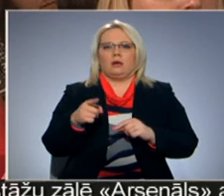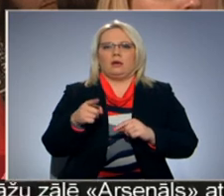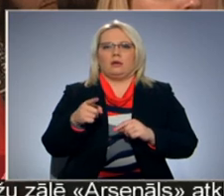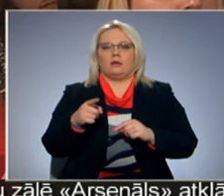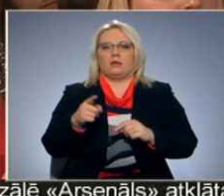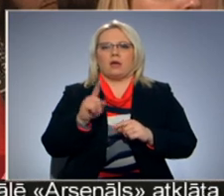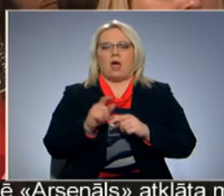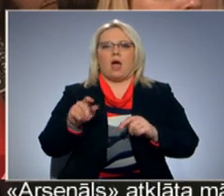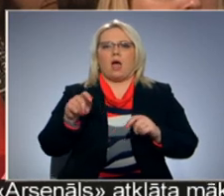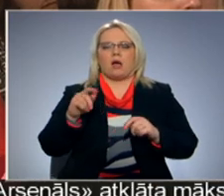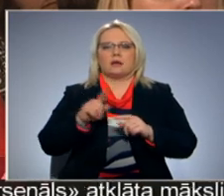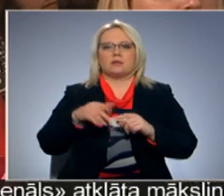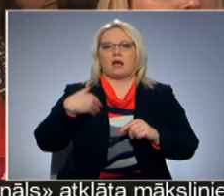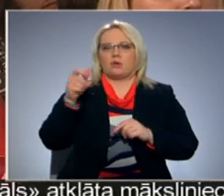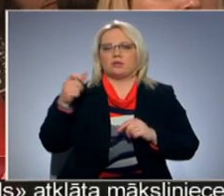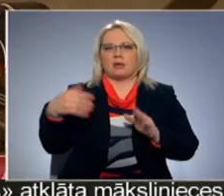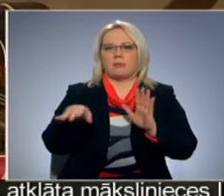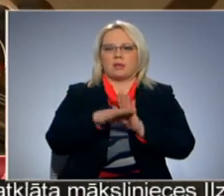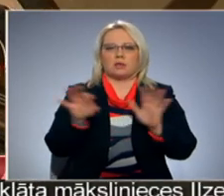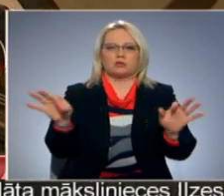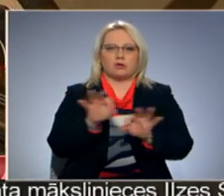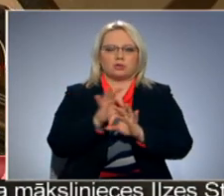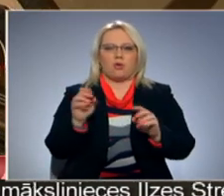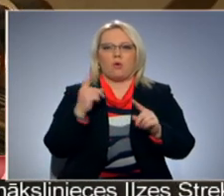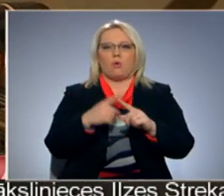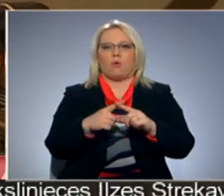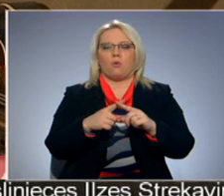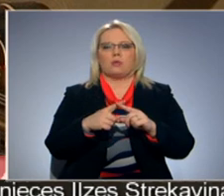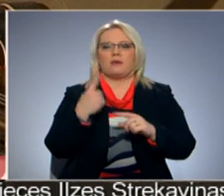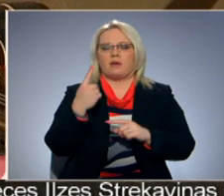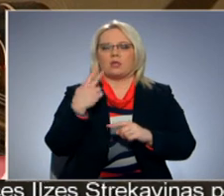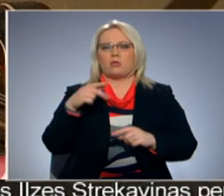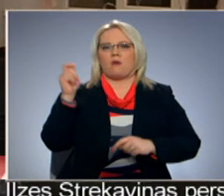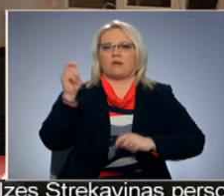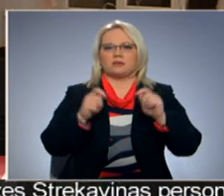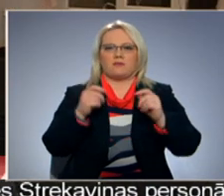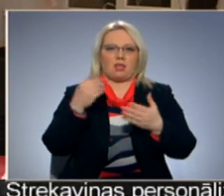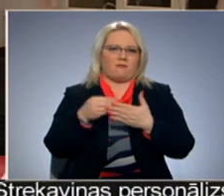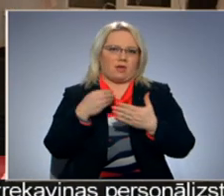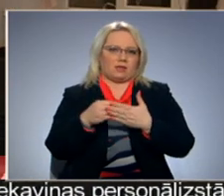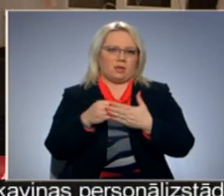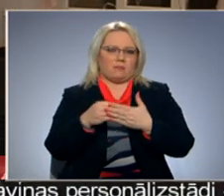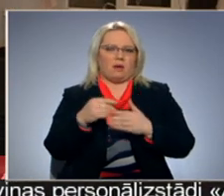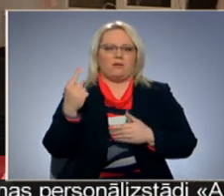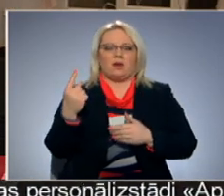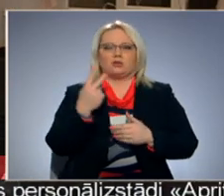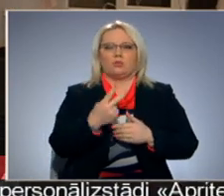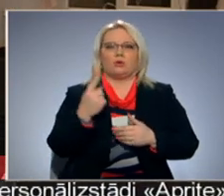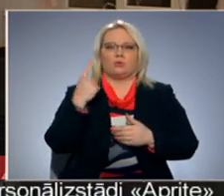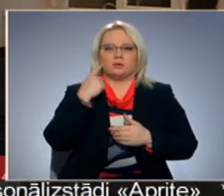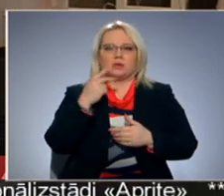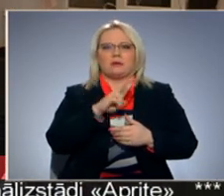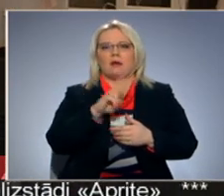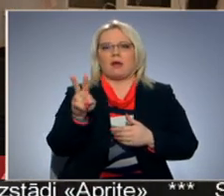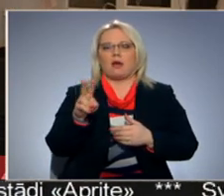audzēkņiem piedalīties kopīgos koncertos ar jau atzītiem māks māliniekiem ir viena no festivāla vērtībām viņi viens otru dzird un ja kāds